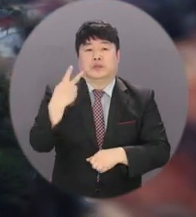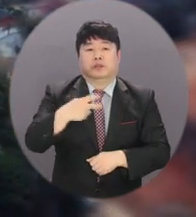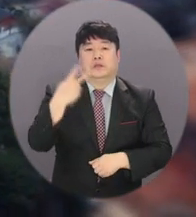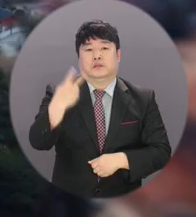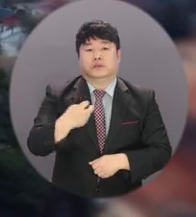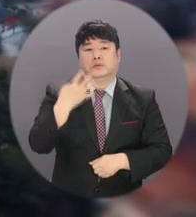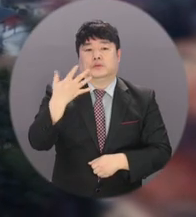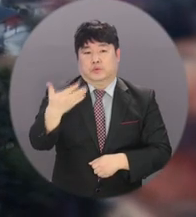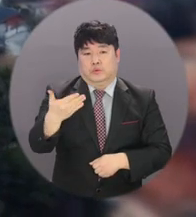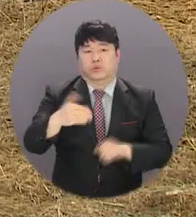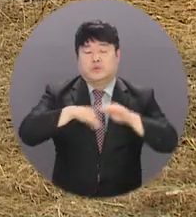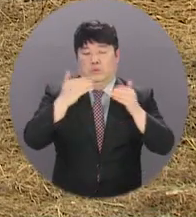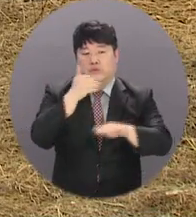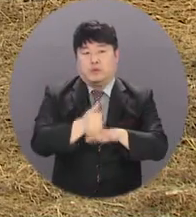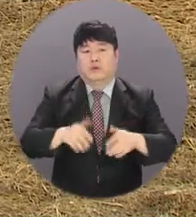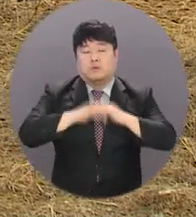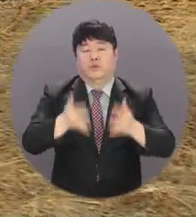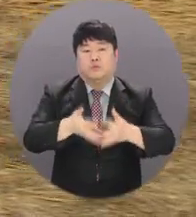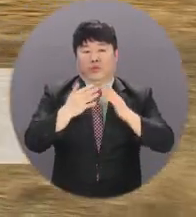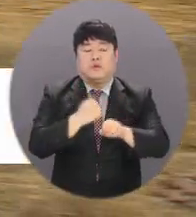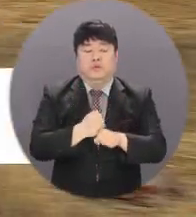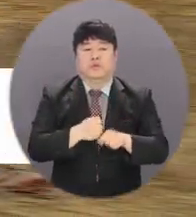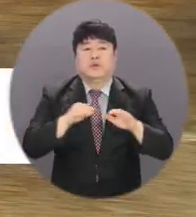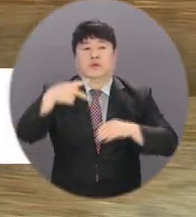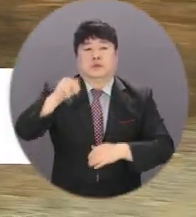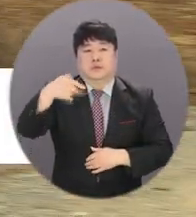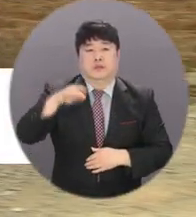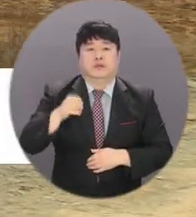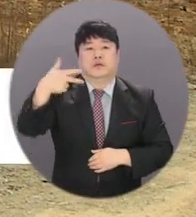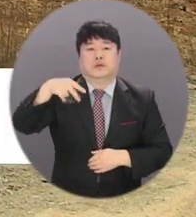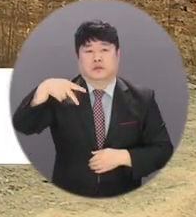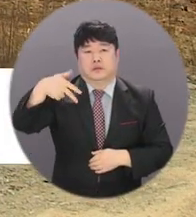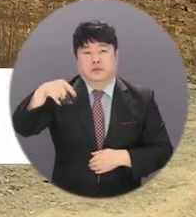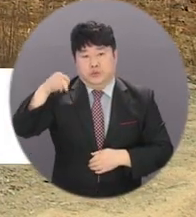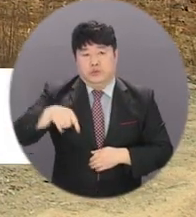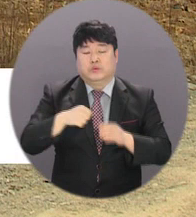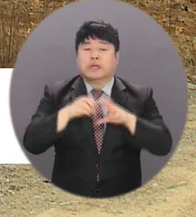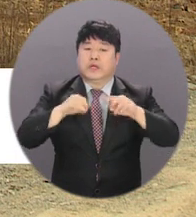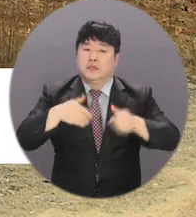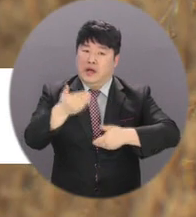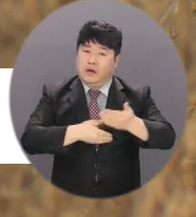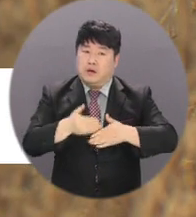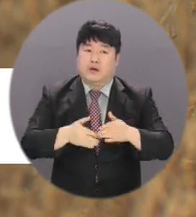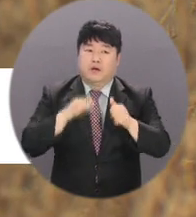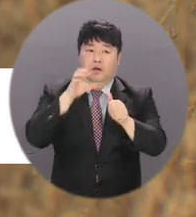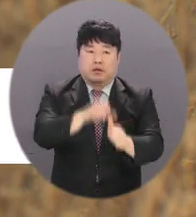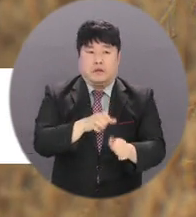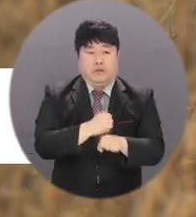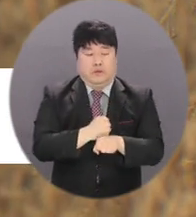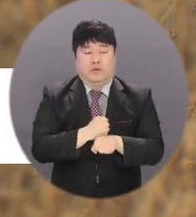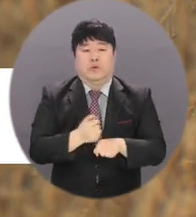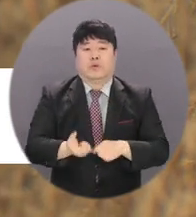2029년 최종 완공될 예정입니다. 사업 대상지인 산정동과 장수동 1호는 당장 토지거래 행위가 제한됐고